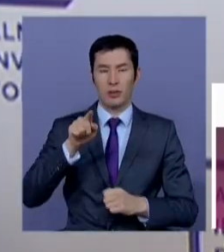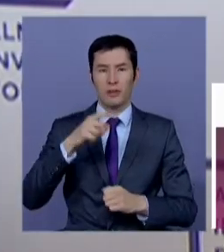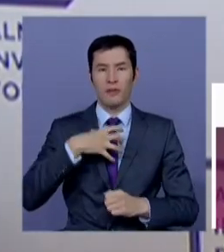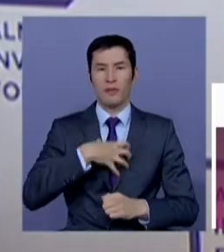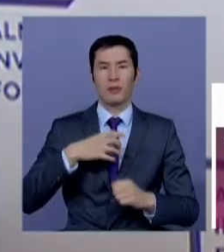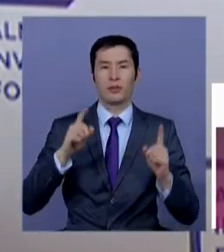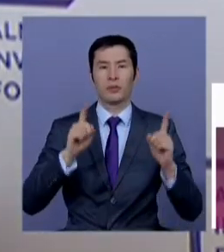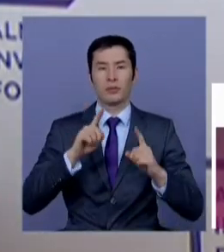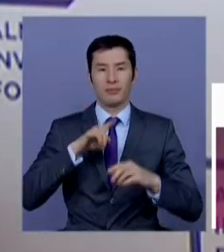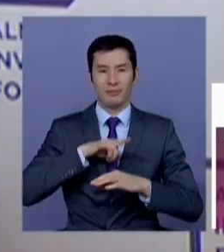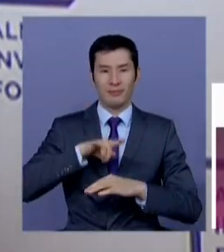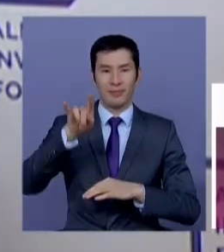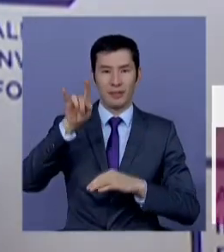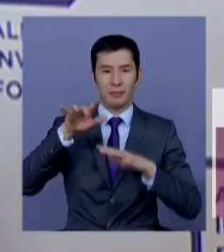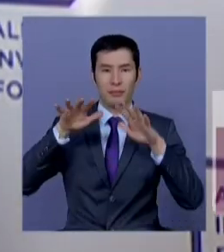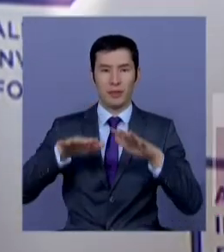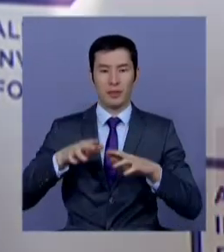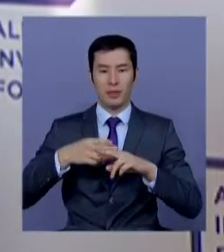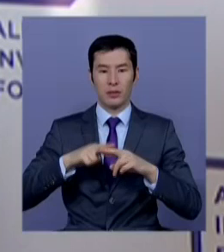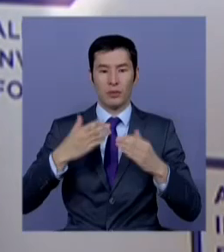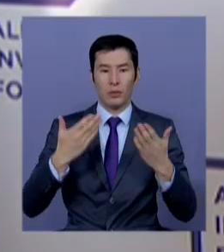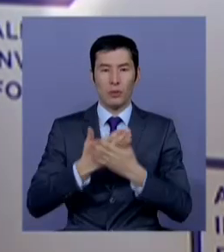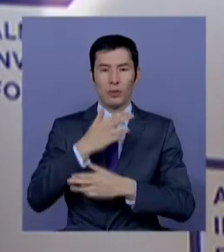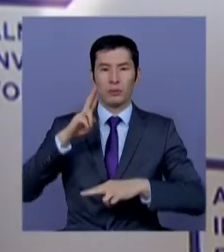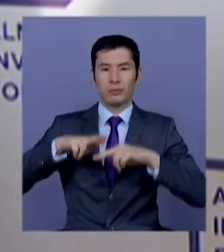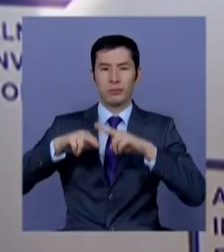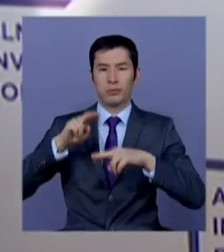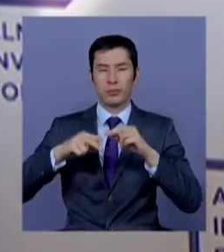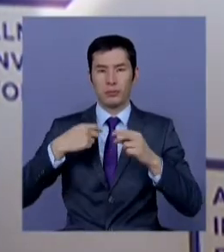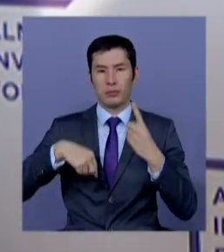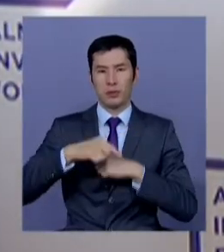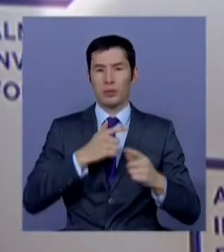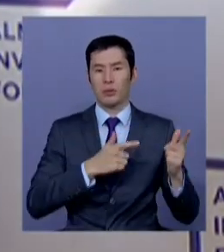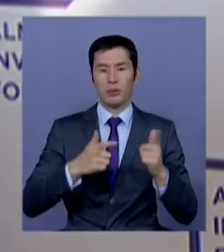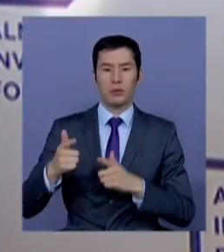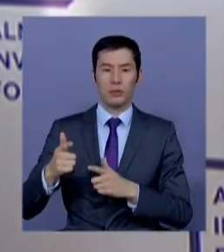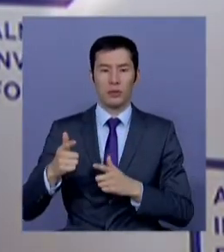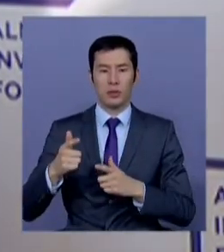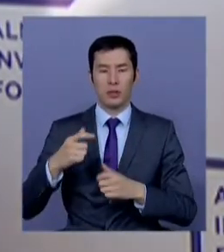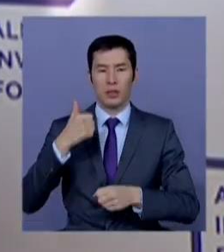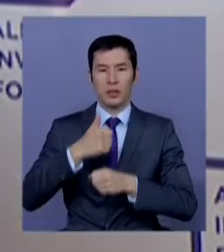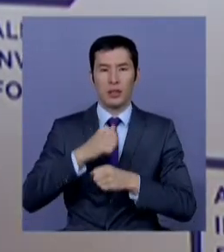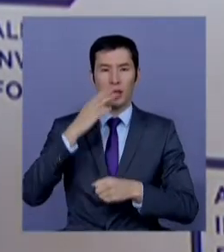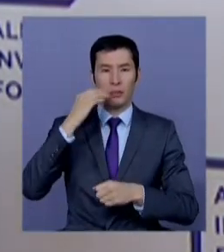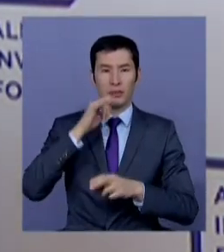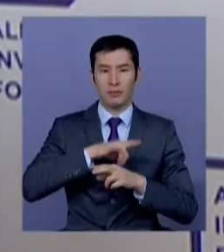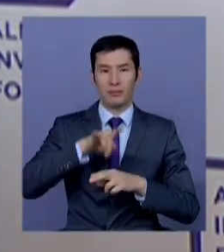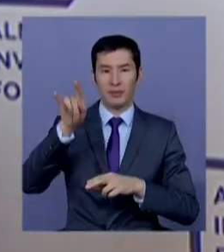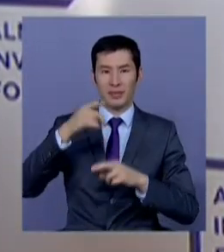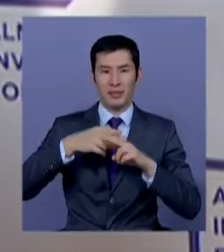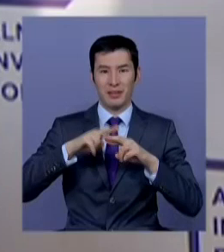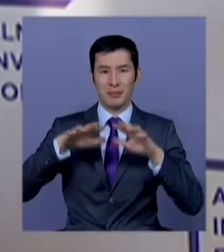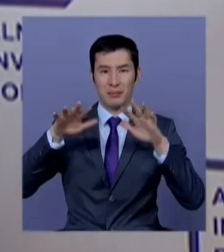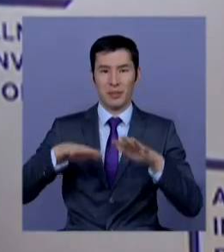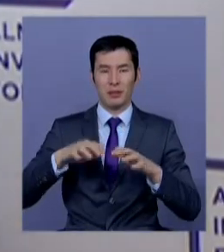қаланың бейнесі, келбеті. Жаңа терминал құрылысы үшін инвестиция салуға дайынбыз. Басты мақсатымыз Алматы әуежайын әлемдік деңгейдегі ұшақтар